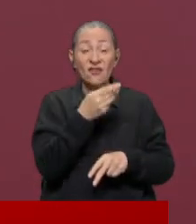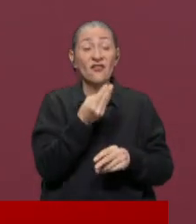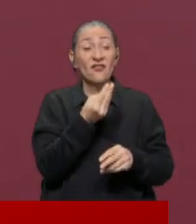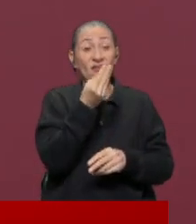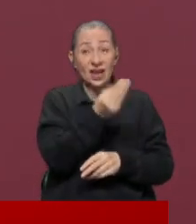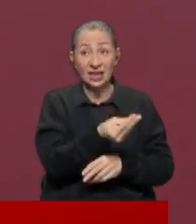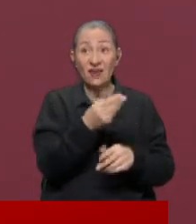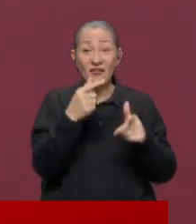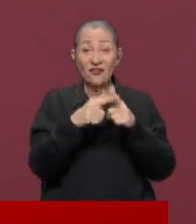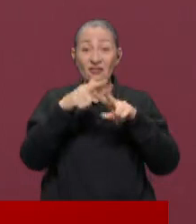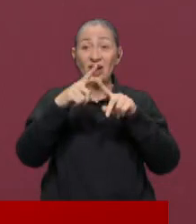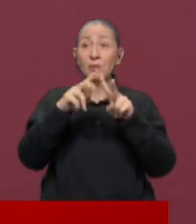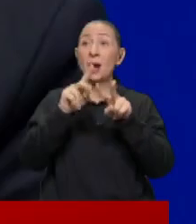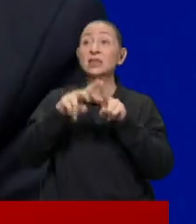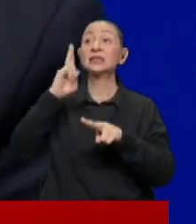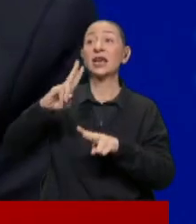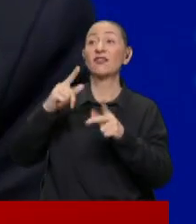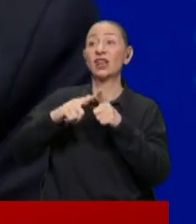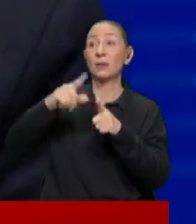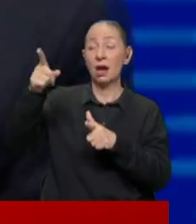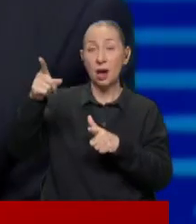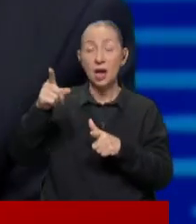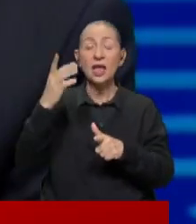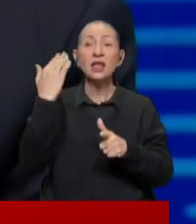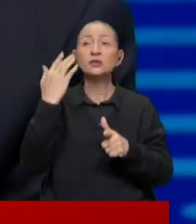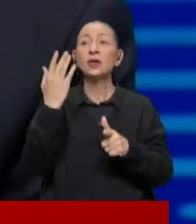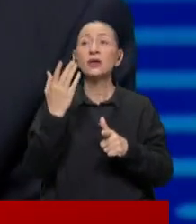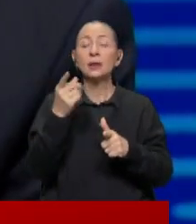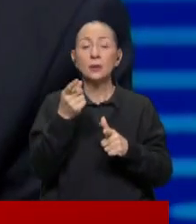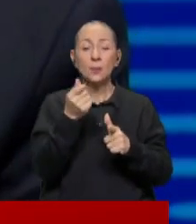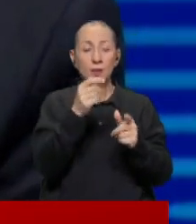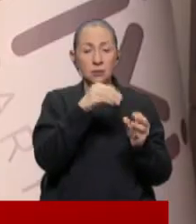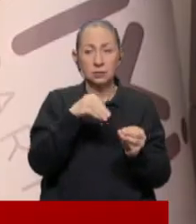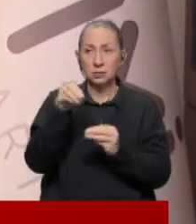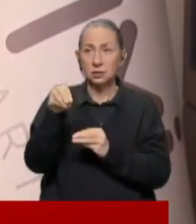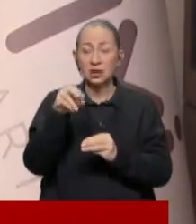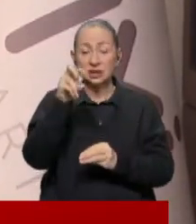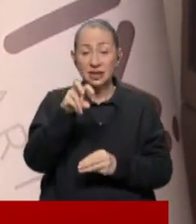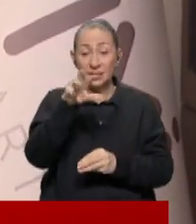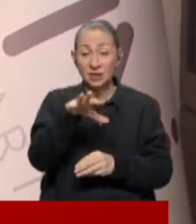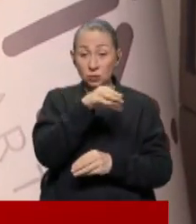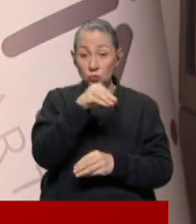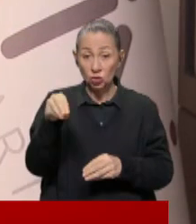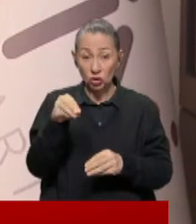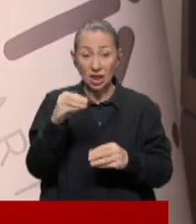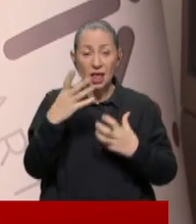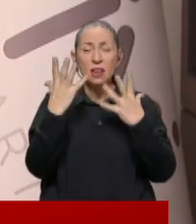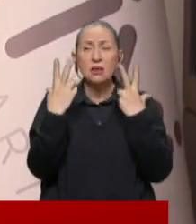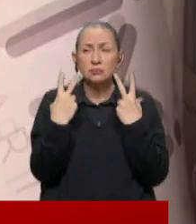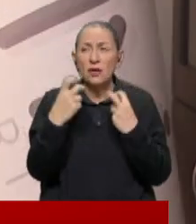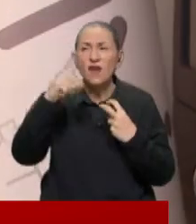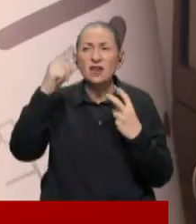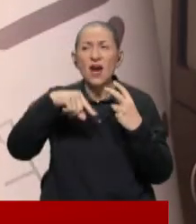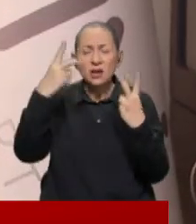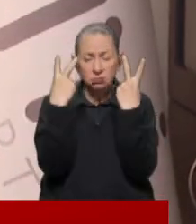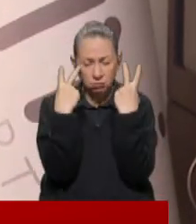Verdikleri Fatma, zengin Fatma. Daha önceki yapı Meryem'in parasını Maria'ya götür. 85 milyon iliğine kadar vergi veriyor.